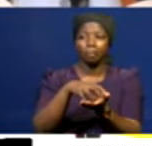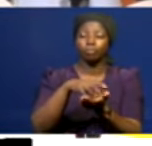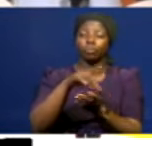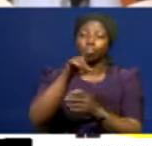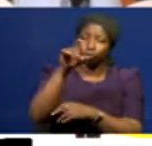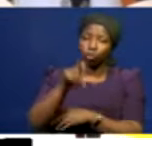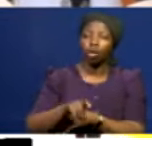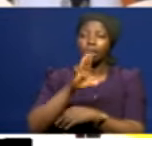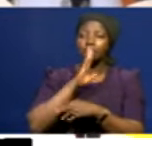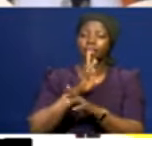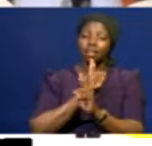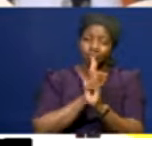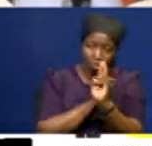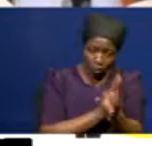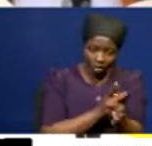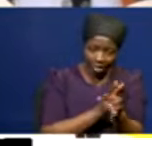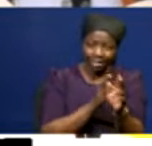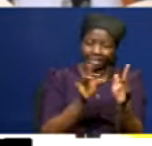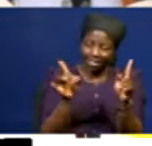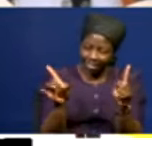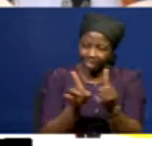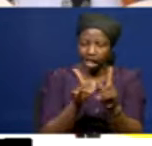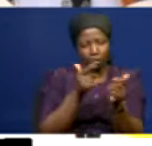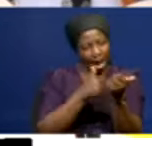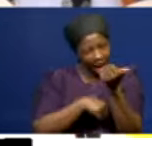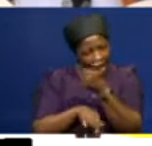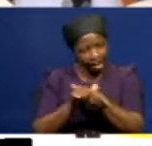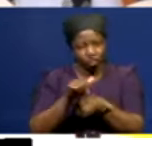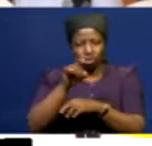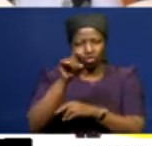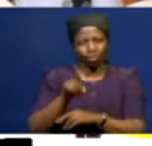should be reported and action taken.